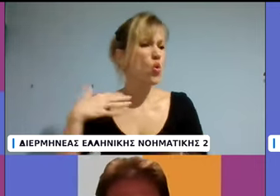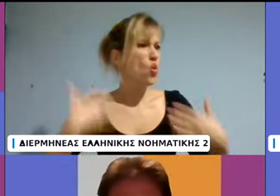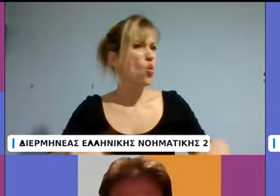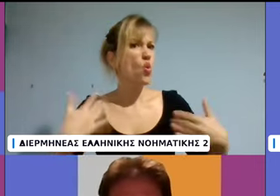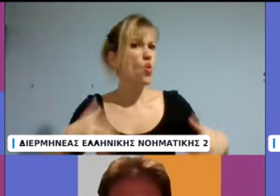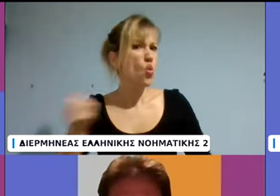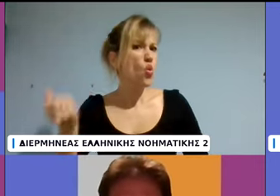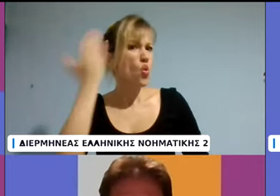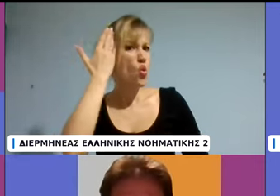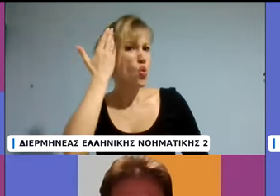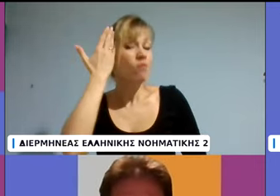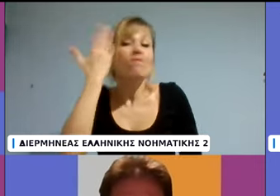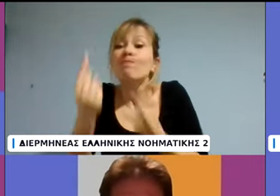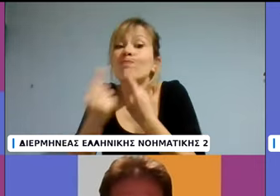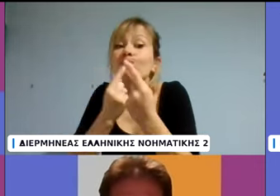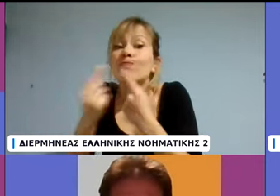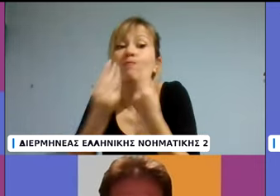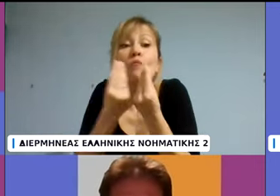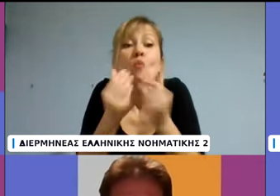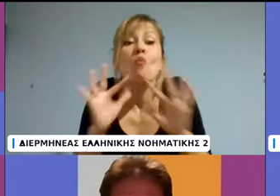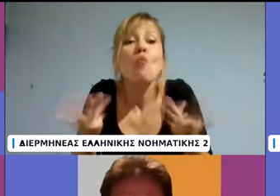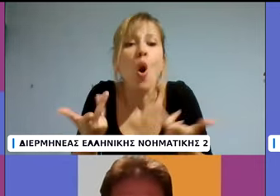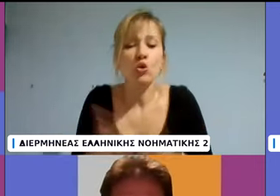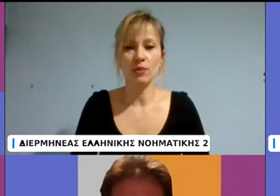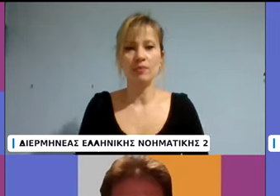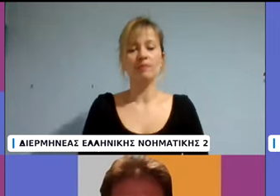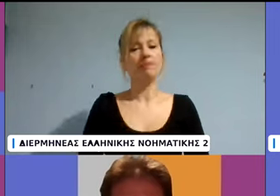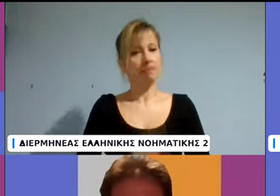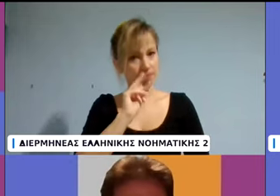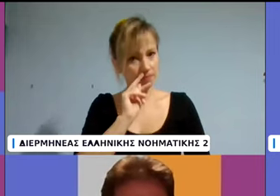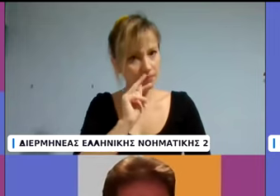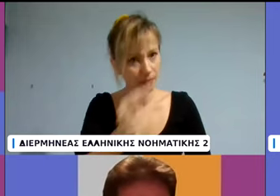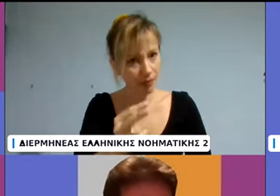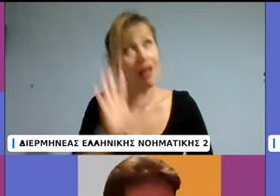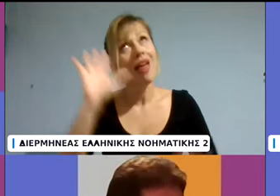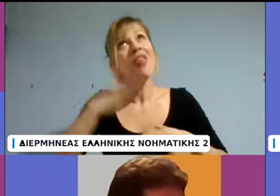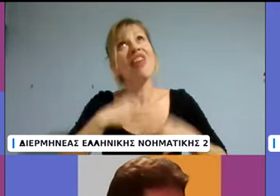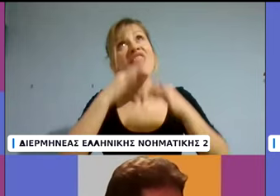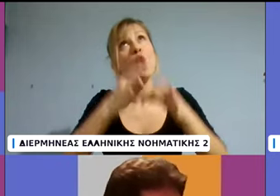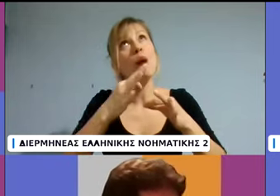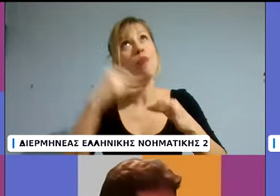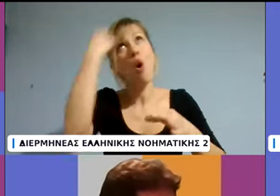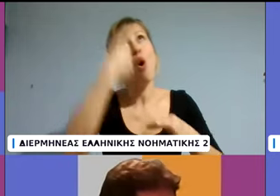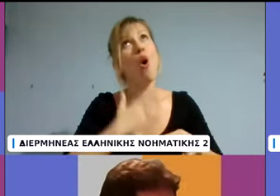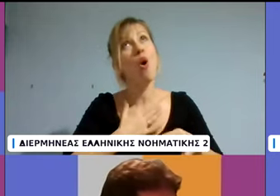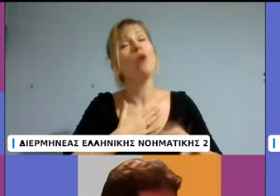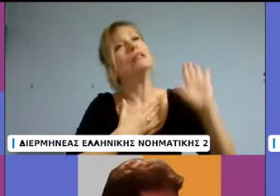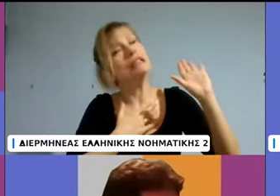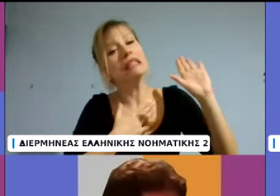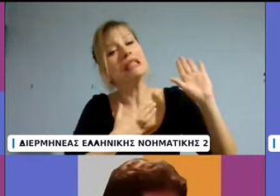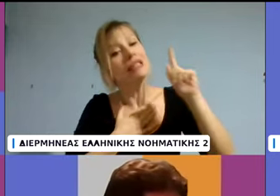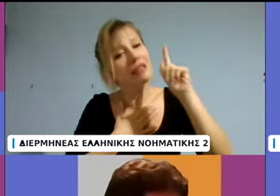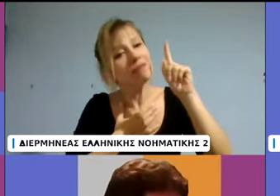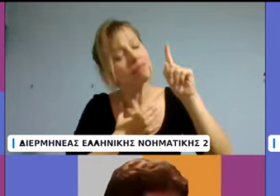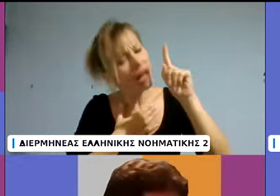Ακριβές, συγγνώμη. Κανένα βρώμα. Δεν θα αναφερθώ στα προσωπικά μου, πιστεύω, τα οποία βέβαια αντικατοπτρίζονται